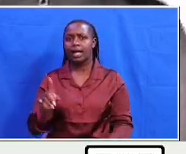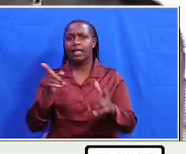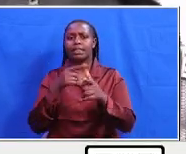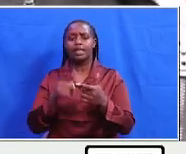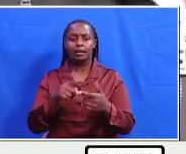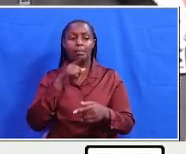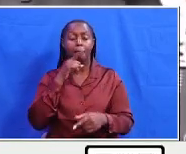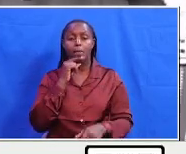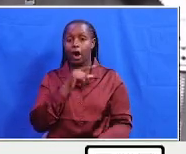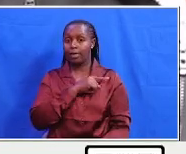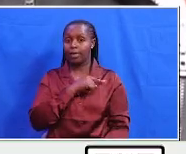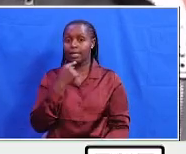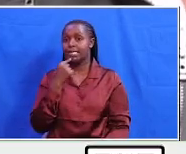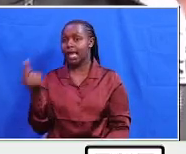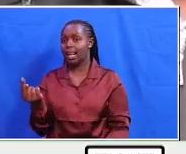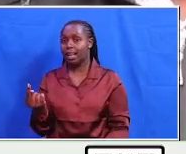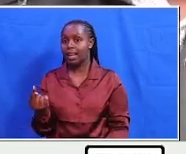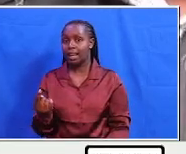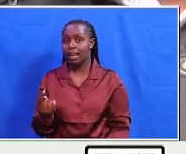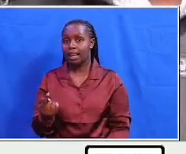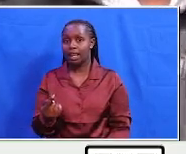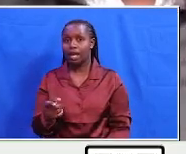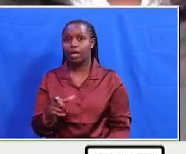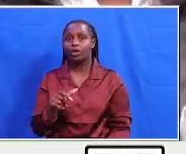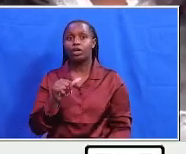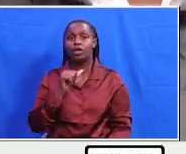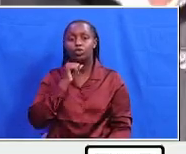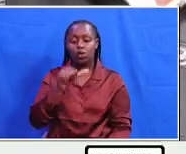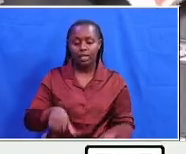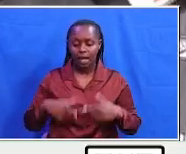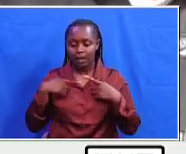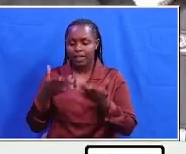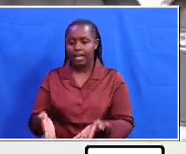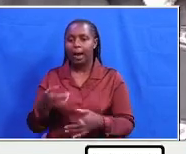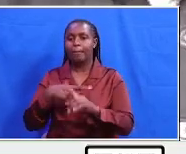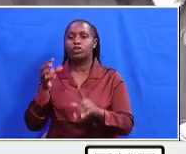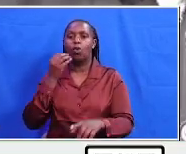akamwambia kijana si ya hapa, ni hapa chini. Sasa ndio wakaondoka.